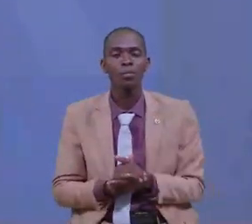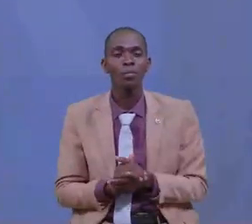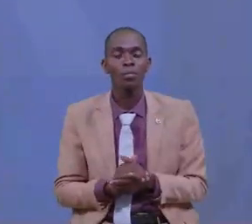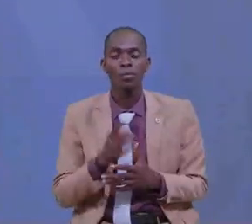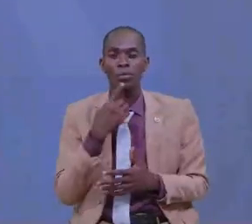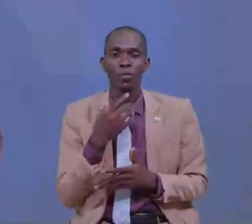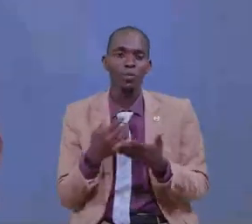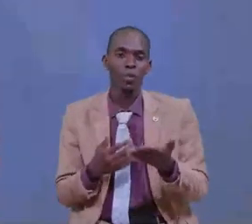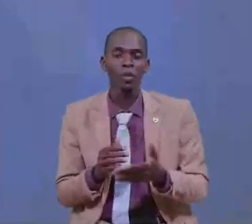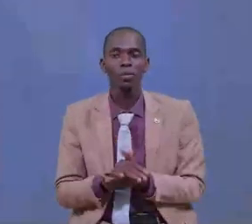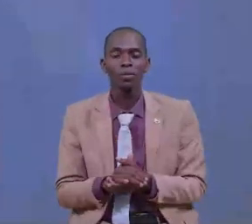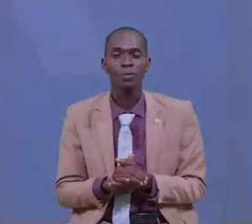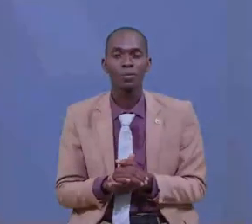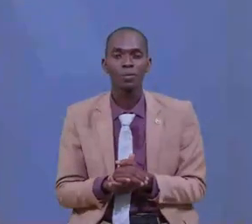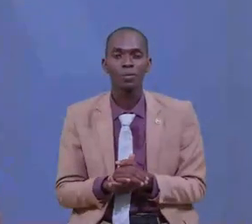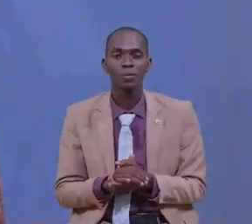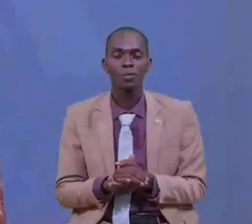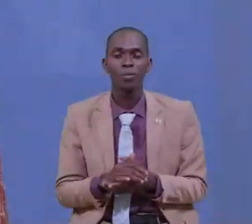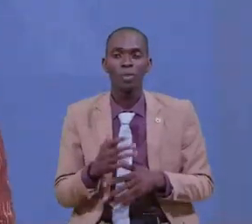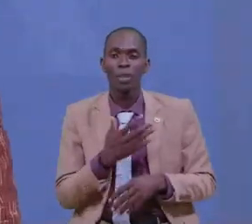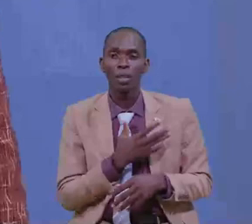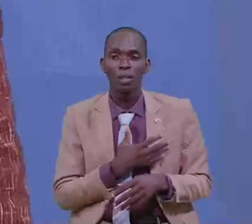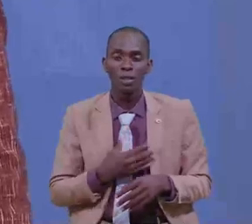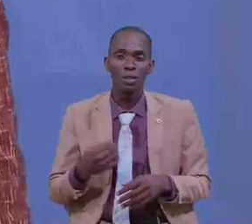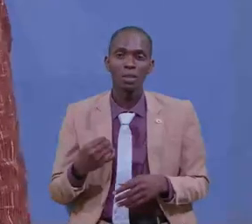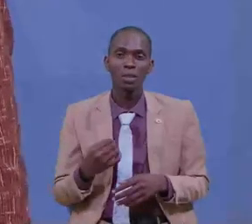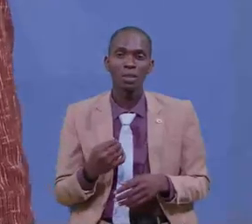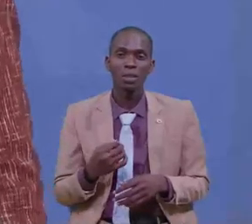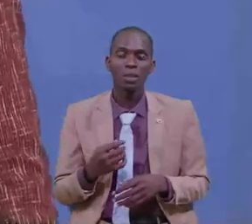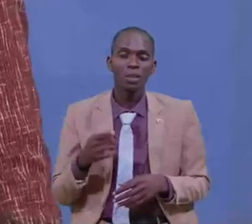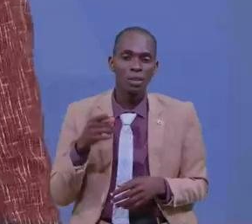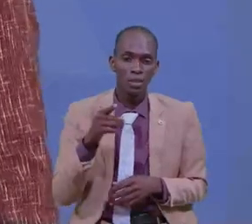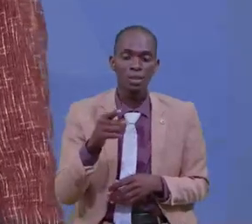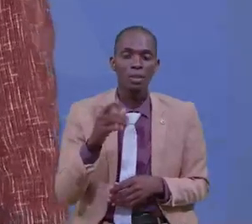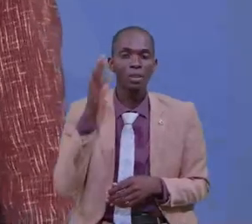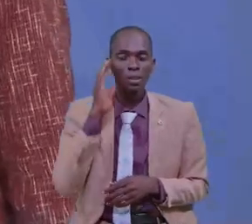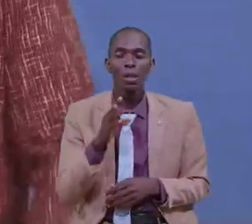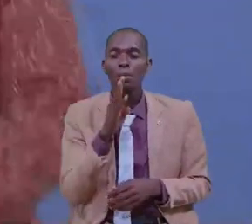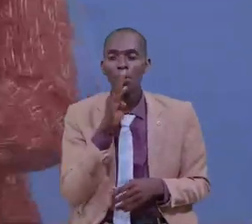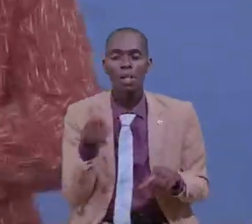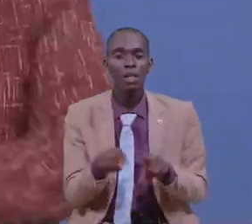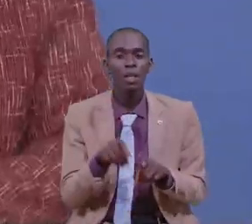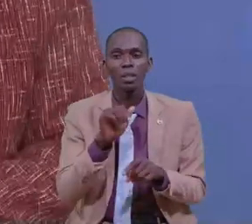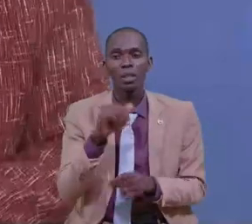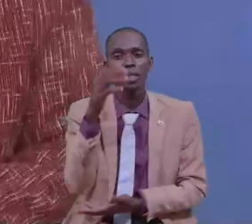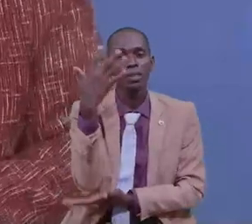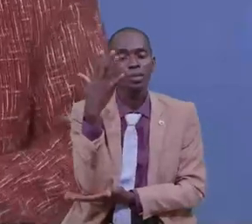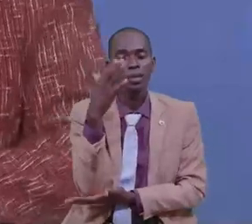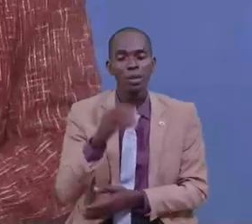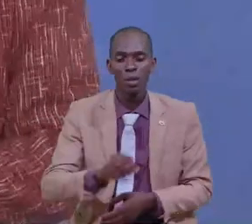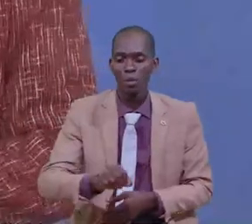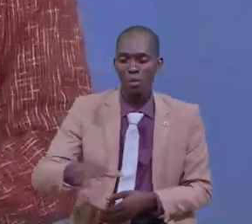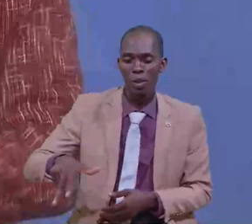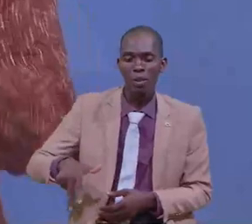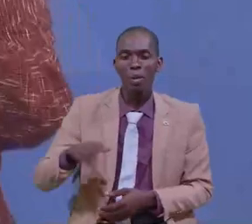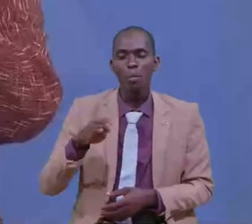1, il dit là-bas, et il sera comme un arbre planté près des